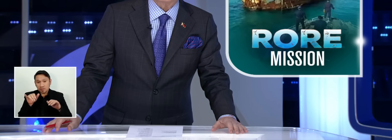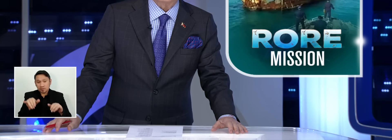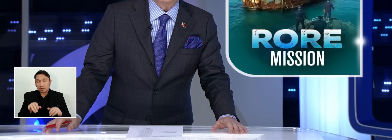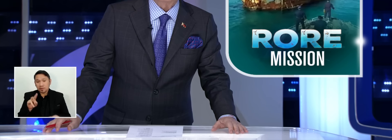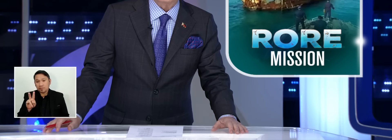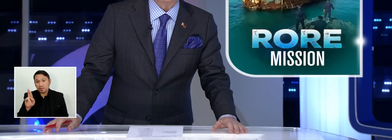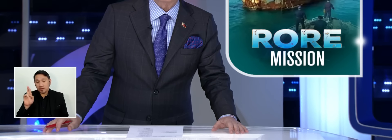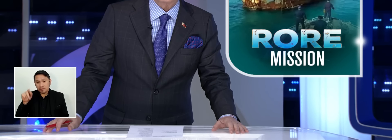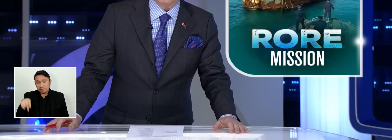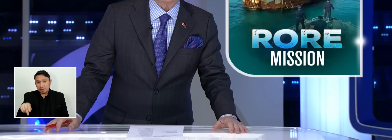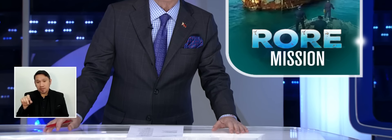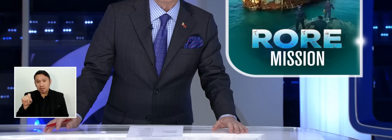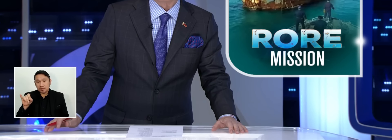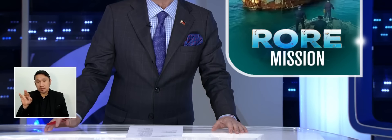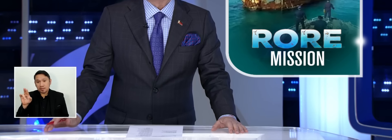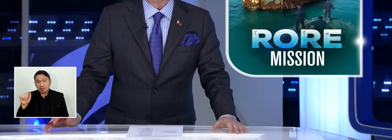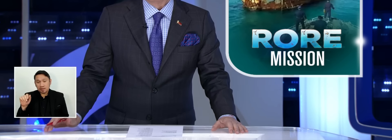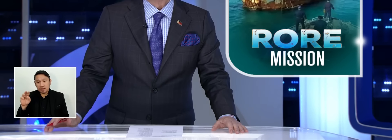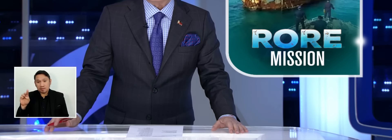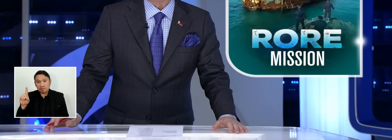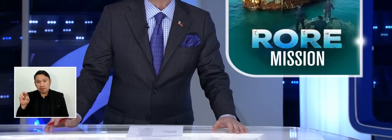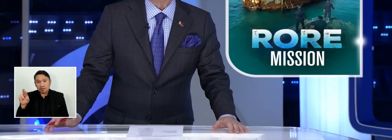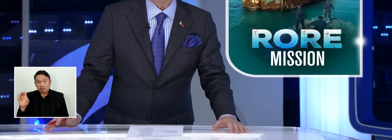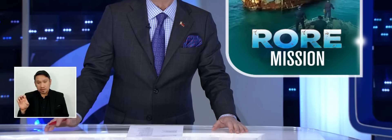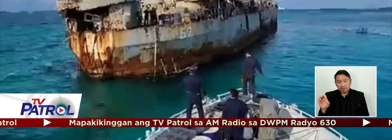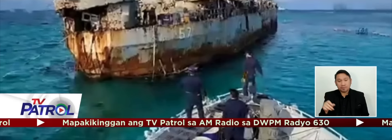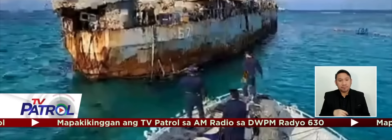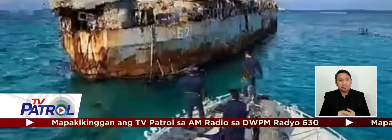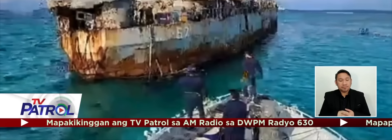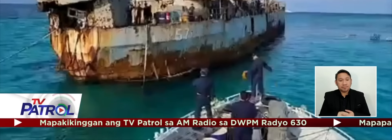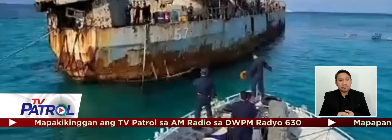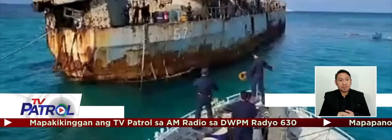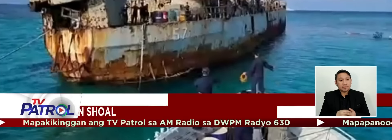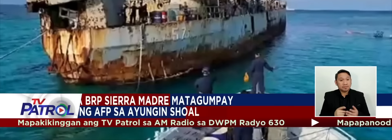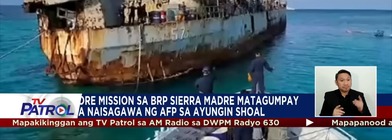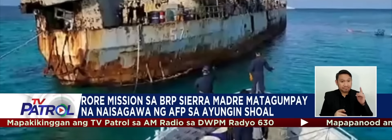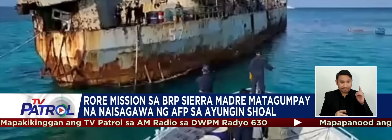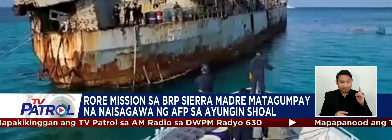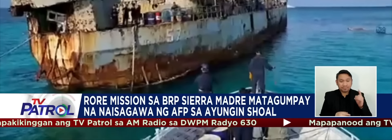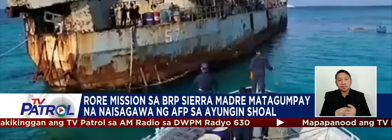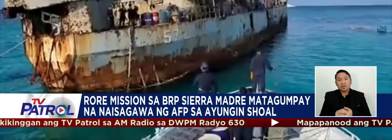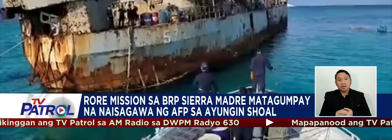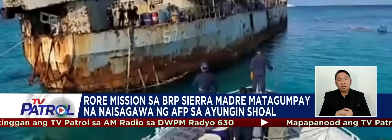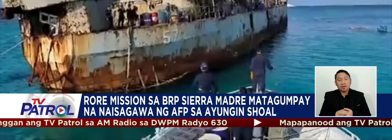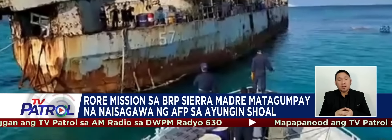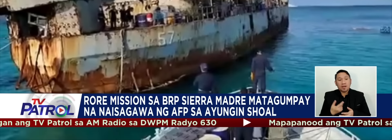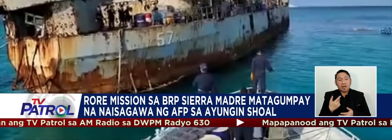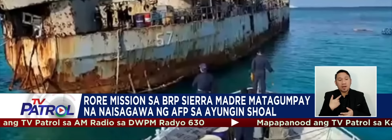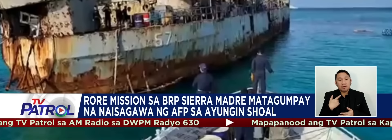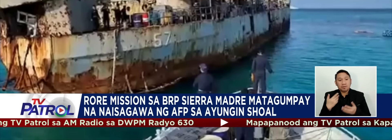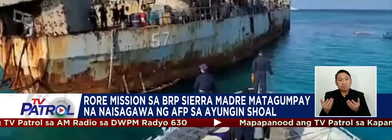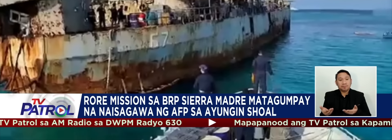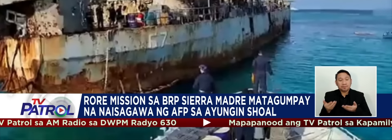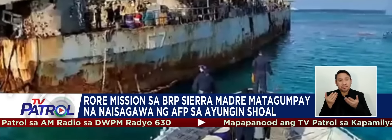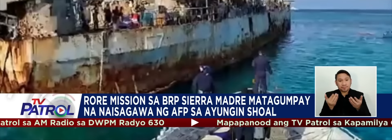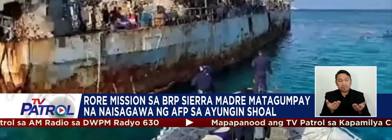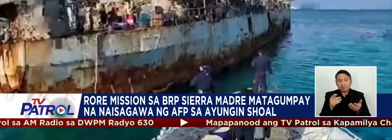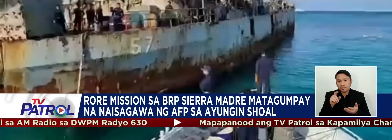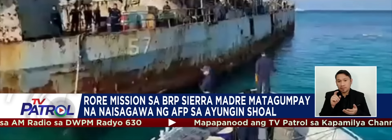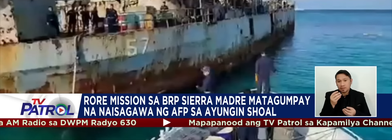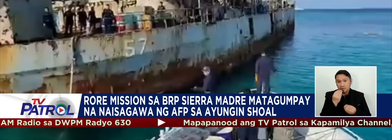Sierra Madre sa Yungan Shoal nitong Webes. Sakay ng BRP Lapu-Lapu ng Philippine Coast Guard, naihatiin ang mga kinakailangan